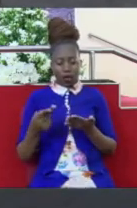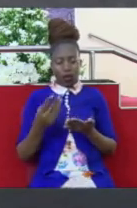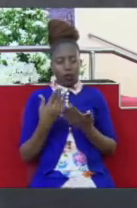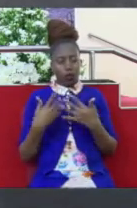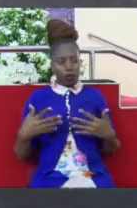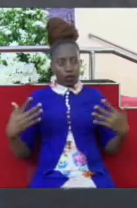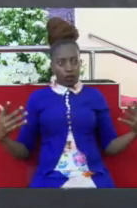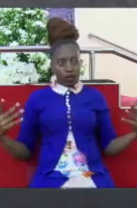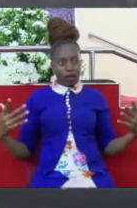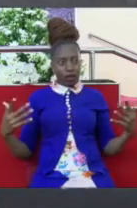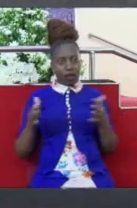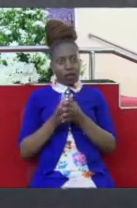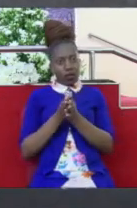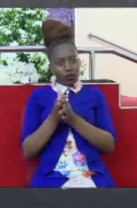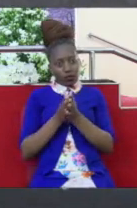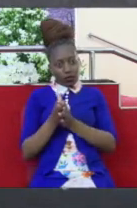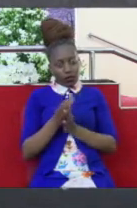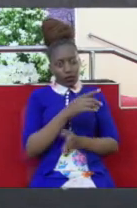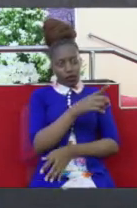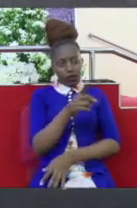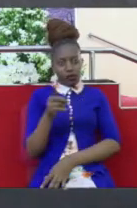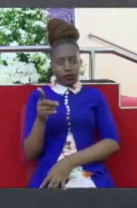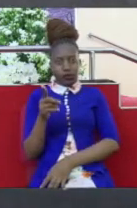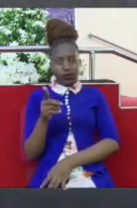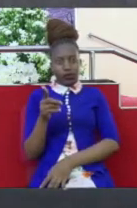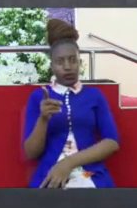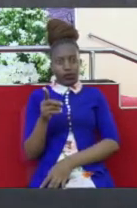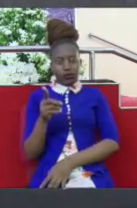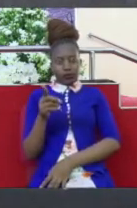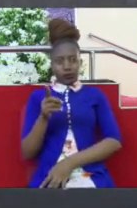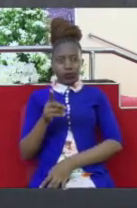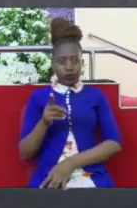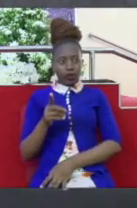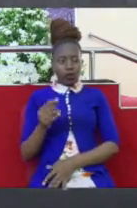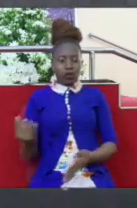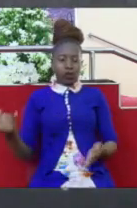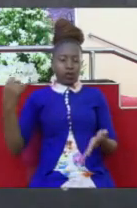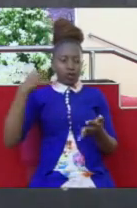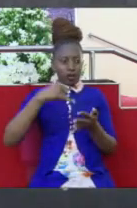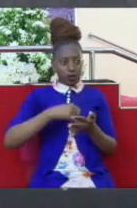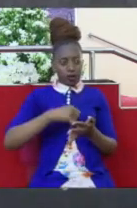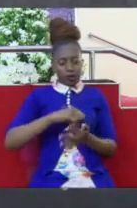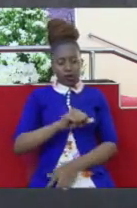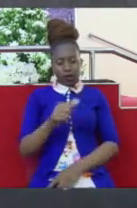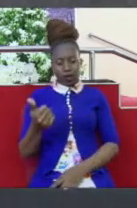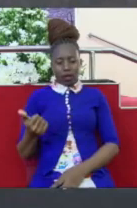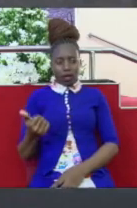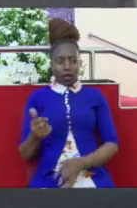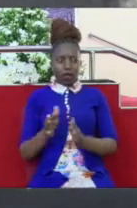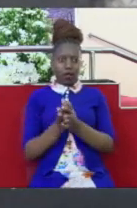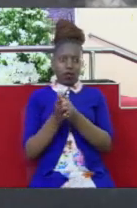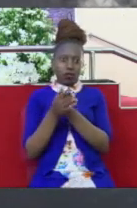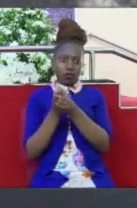inspires you, inakutia motisha, to get involved, ili uweze kujihusisha, in that person's story,